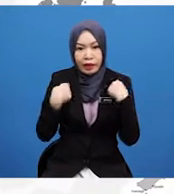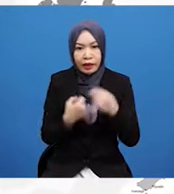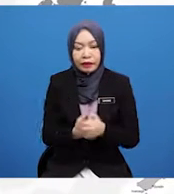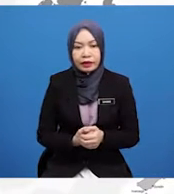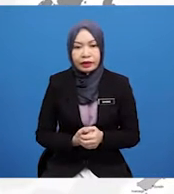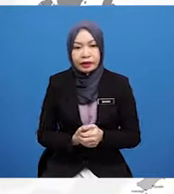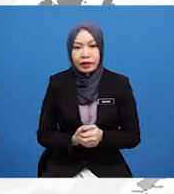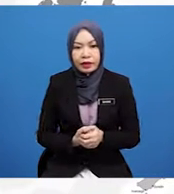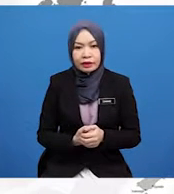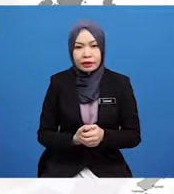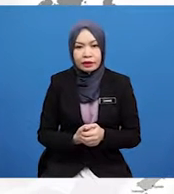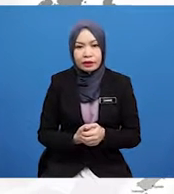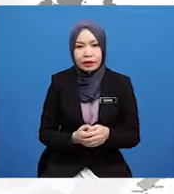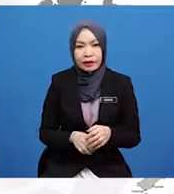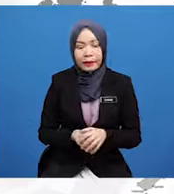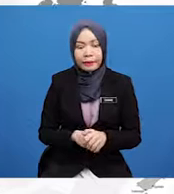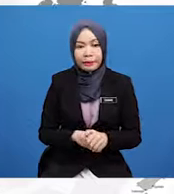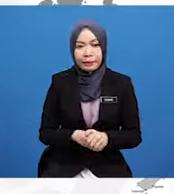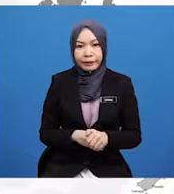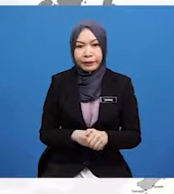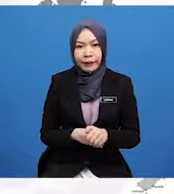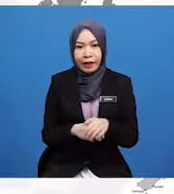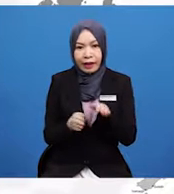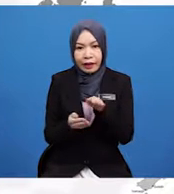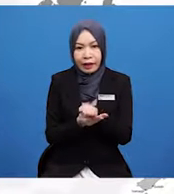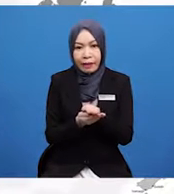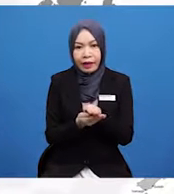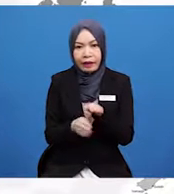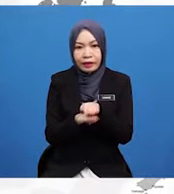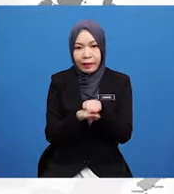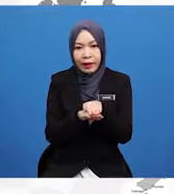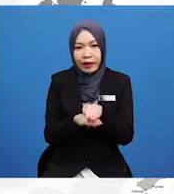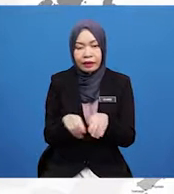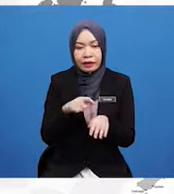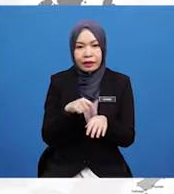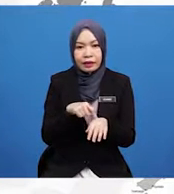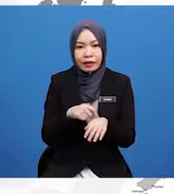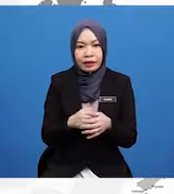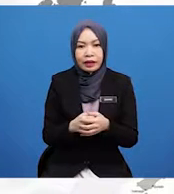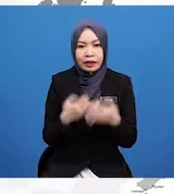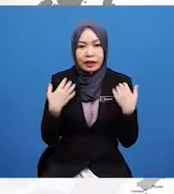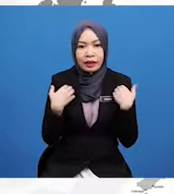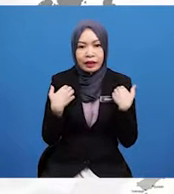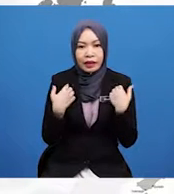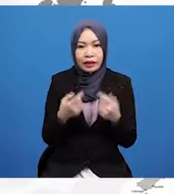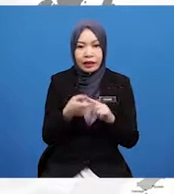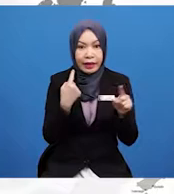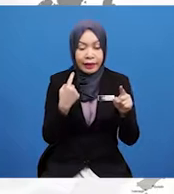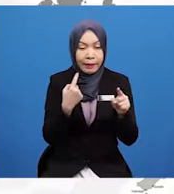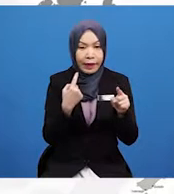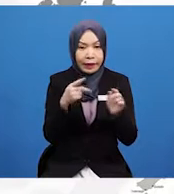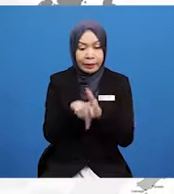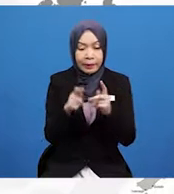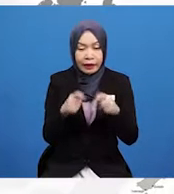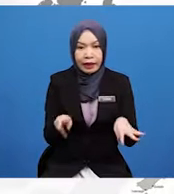berusia Tigapuluh ribu tahun sebelum masehi peninggalan lukisan-lukisan di dinding gua menunjukkan